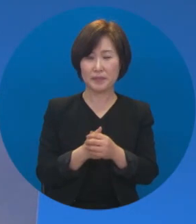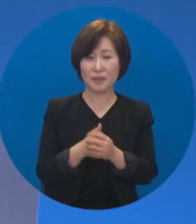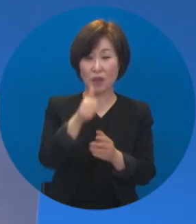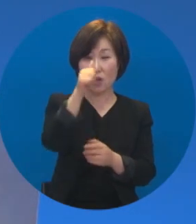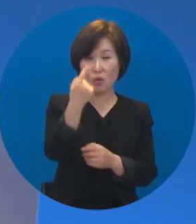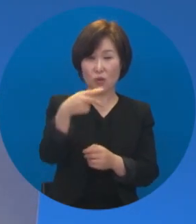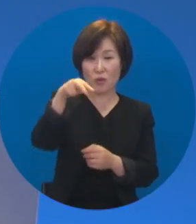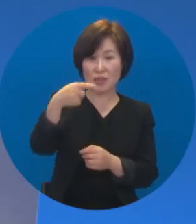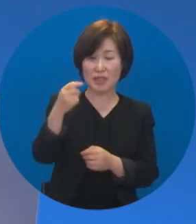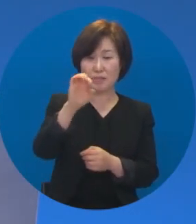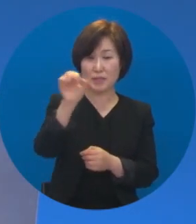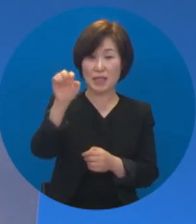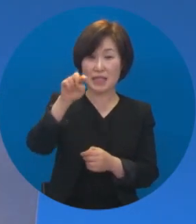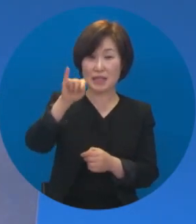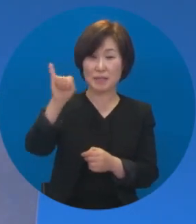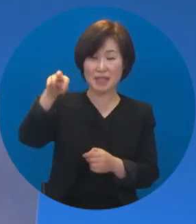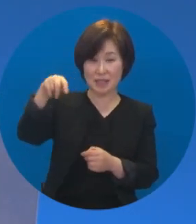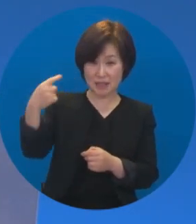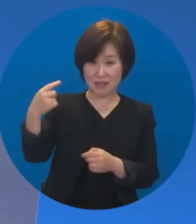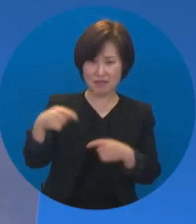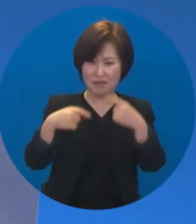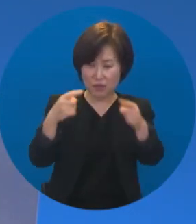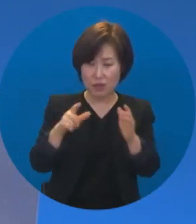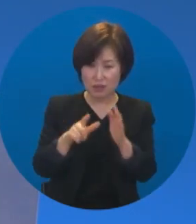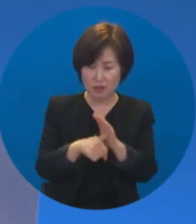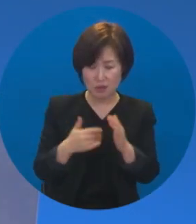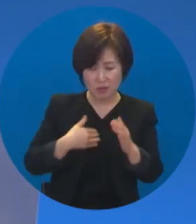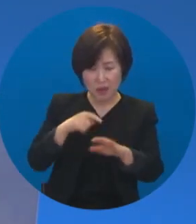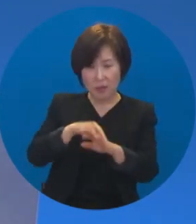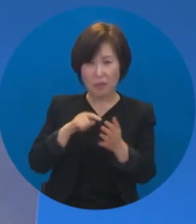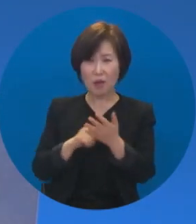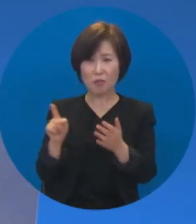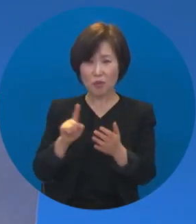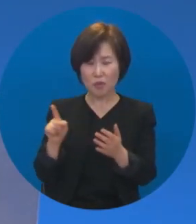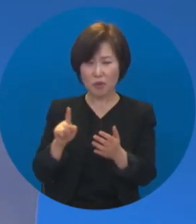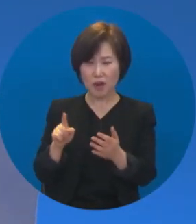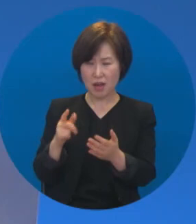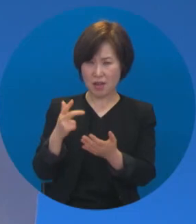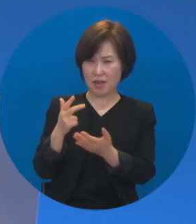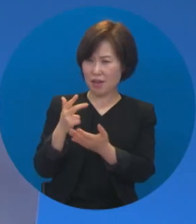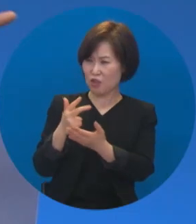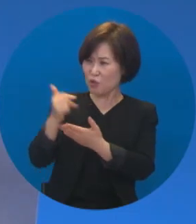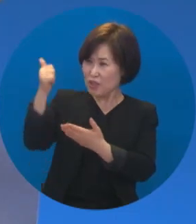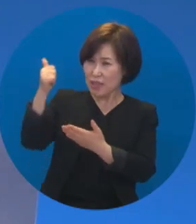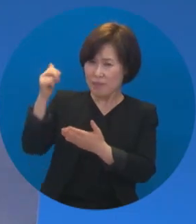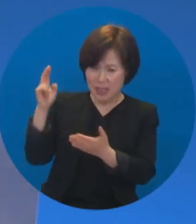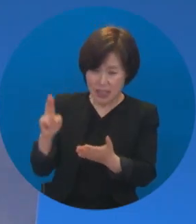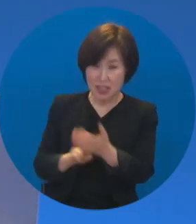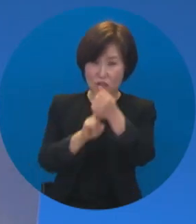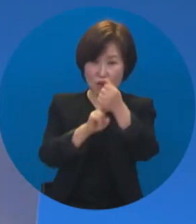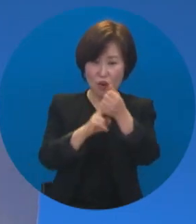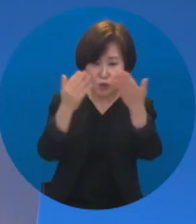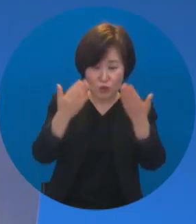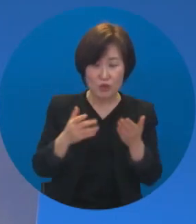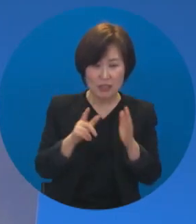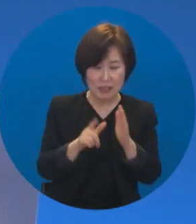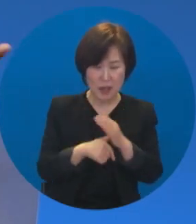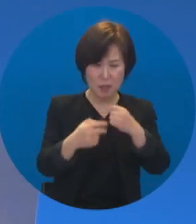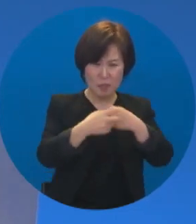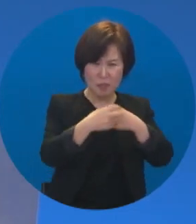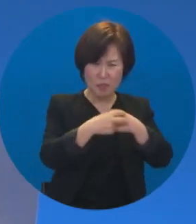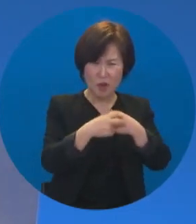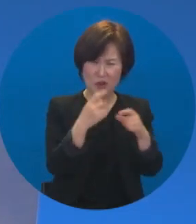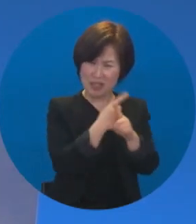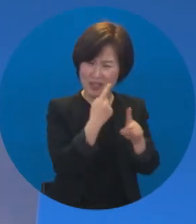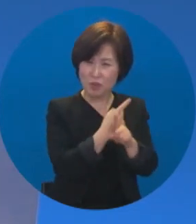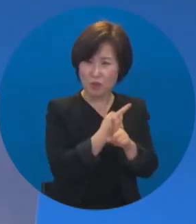호스피스에 들어왔는데도 제 마음은 이런 생각이 있었어요. 아, 주님이 기적을 보이실 때 의료의 도움을 받는 곳이 아니라